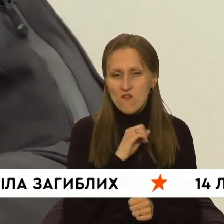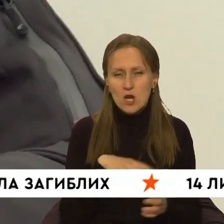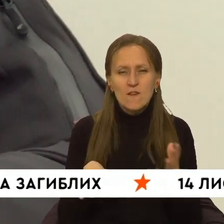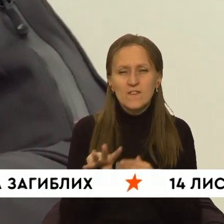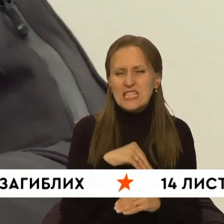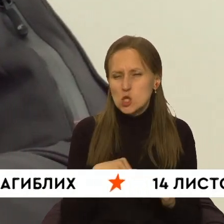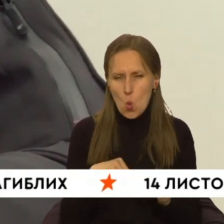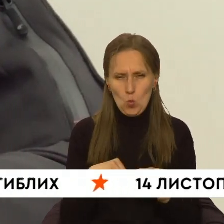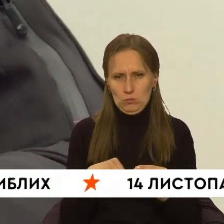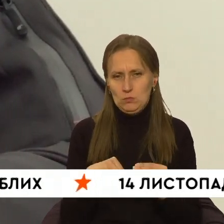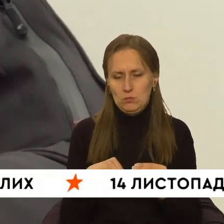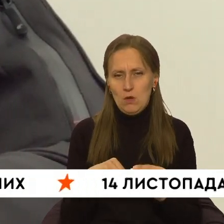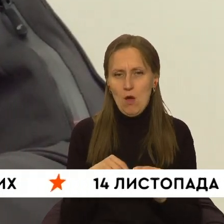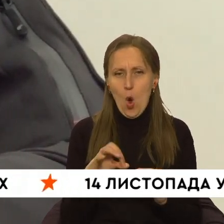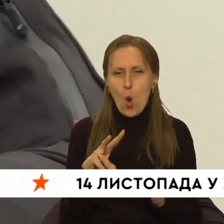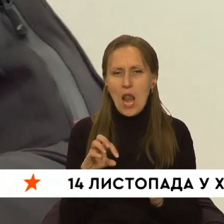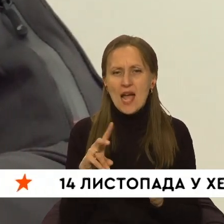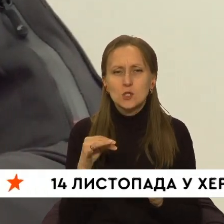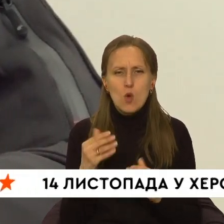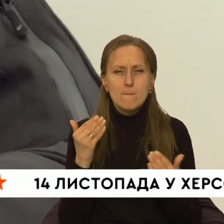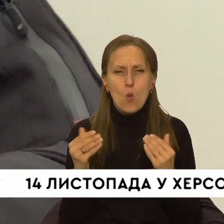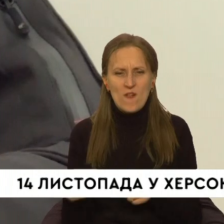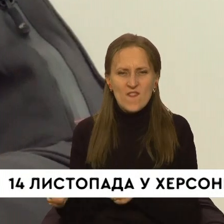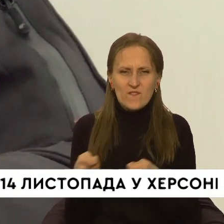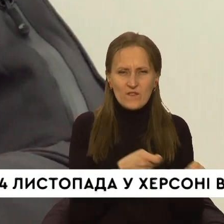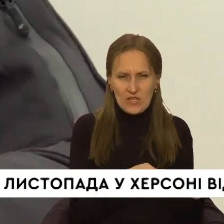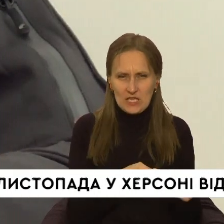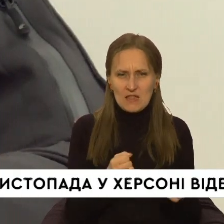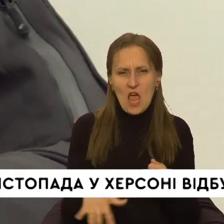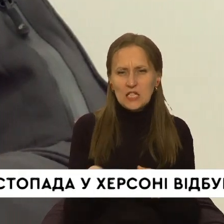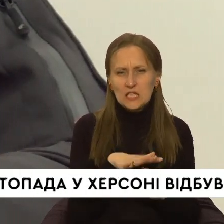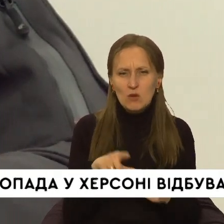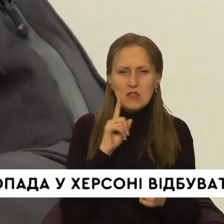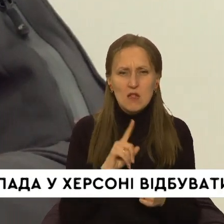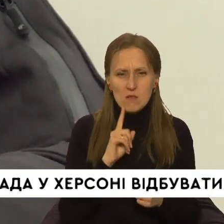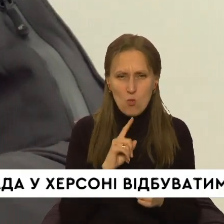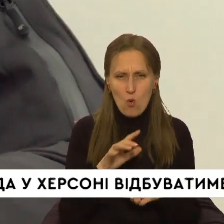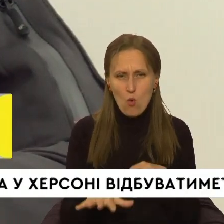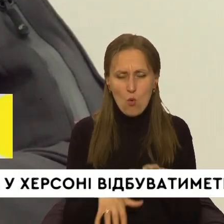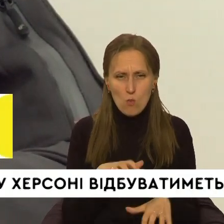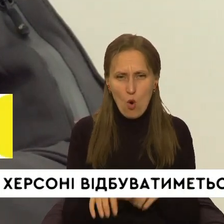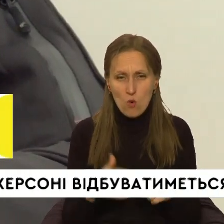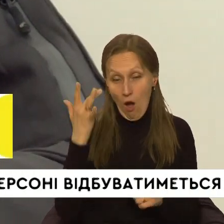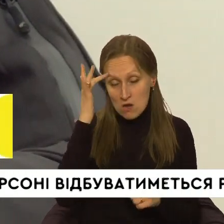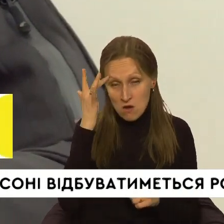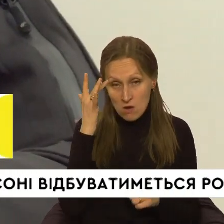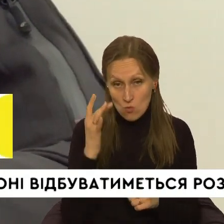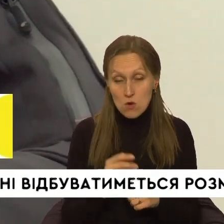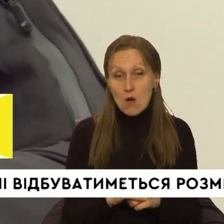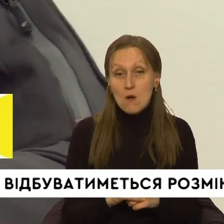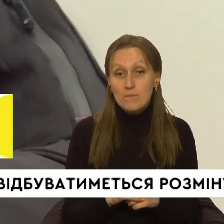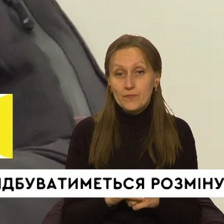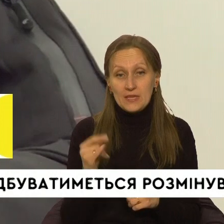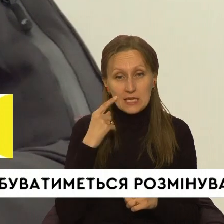всю колекцію музею, вивезли її на територію тимчасово окупованого Криму. От,